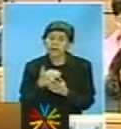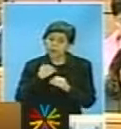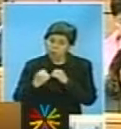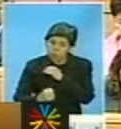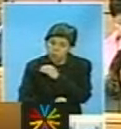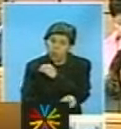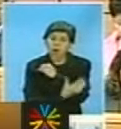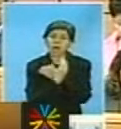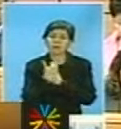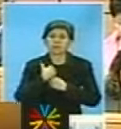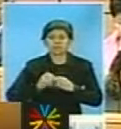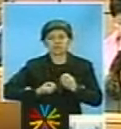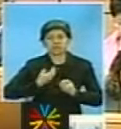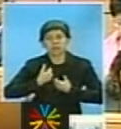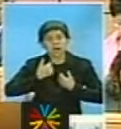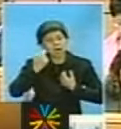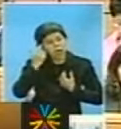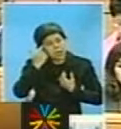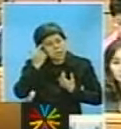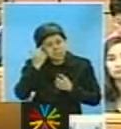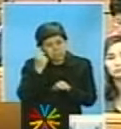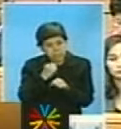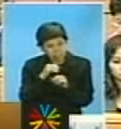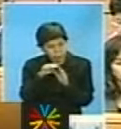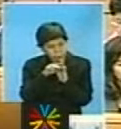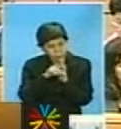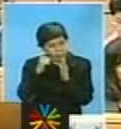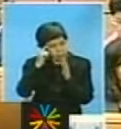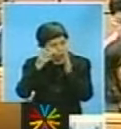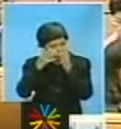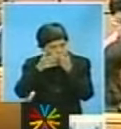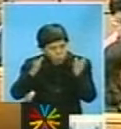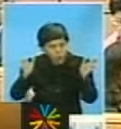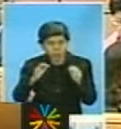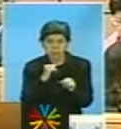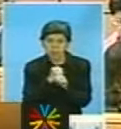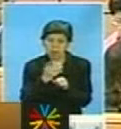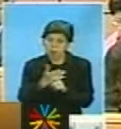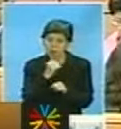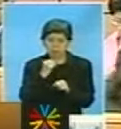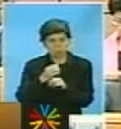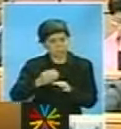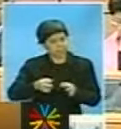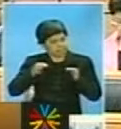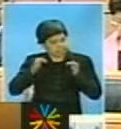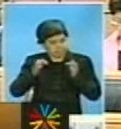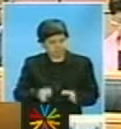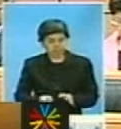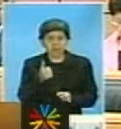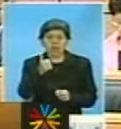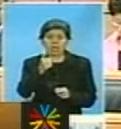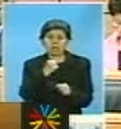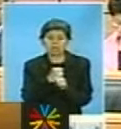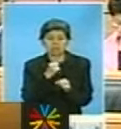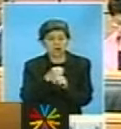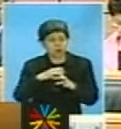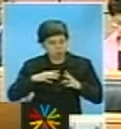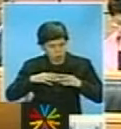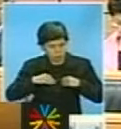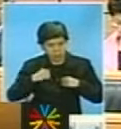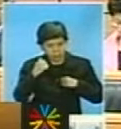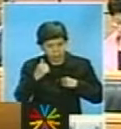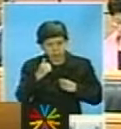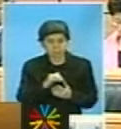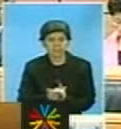ได้มีโอกาสแสดงความคิดความเห็นเรื่องนี้กันอย่างกว้างขวางให้เขาได้ตัดสินใจให้เขาได้ยินยอม